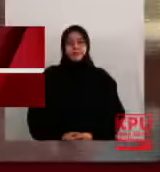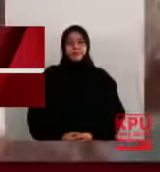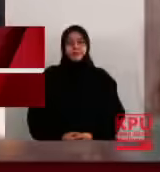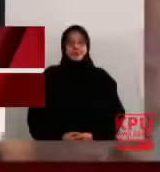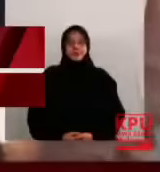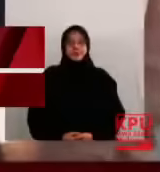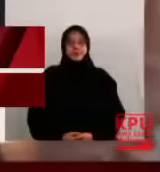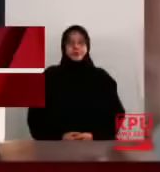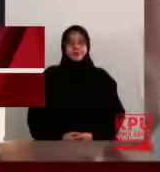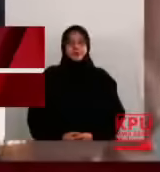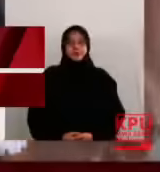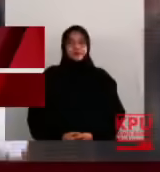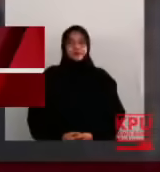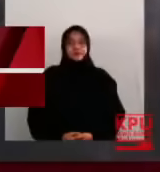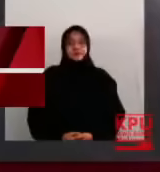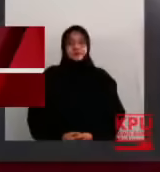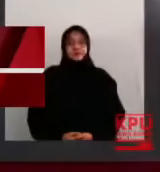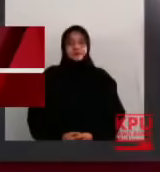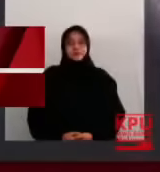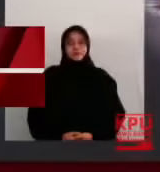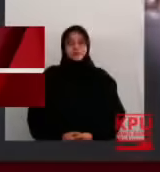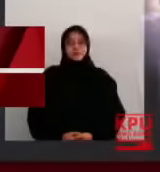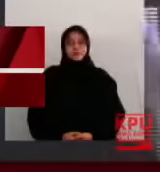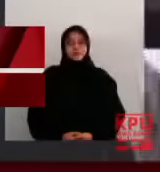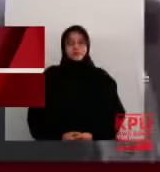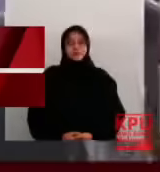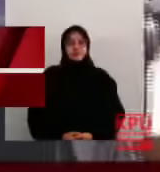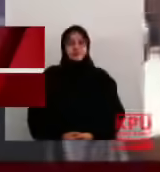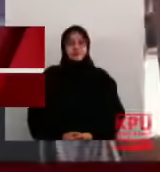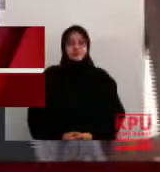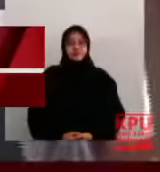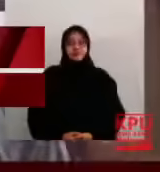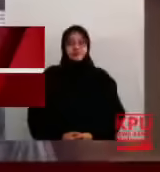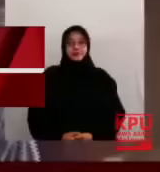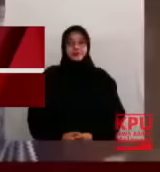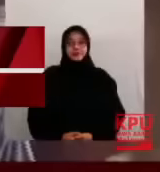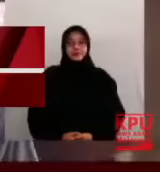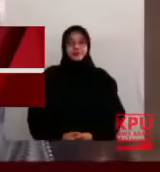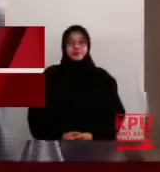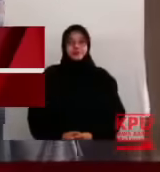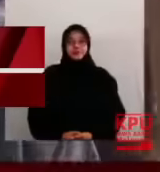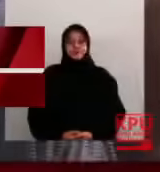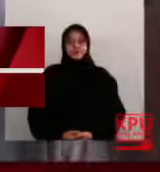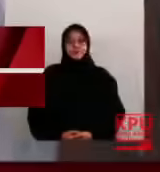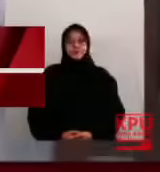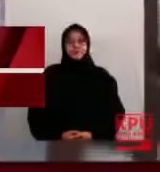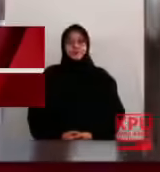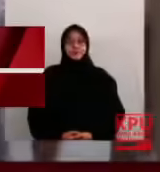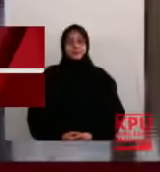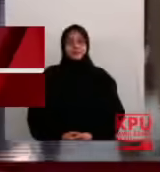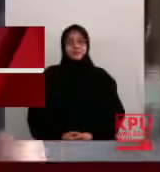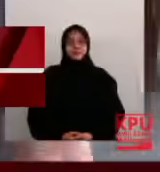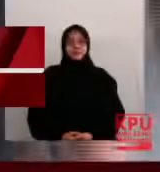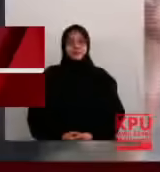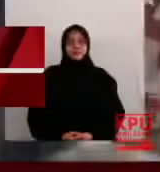di provinsi Bandung untuk e bakal calon pasangan Kepala Daerah yang akan mendaftar